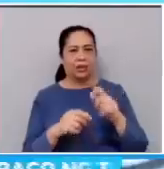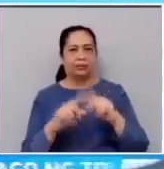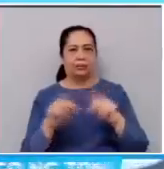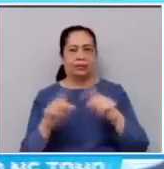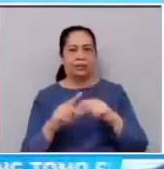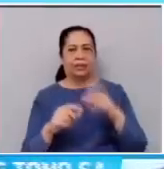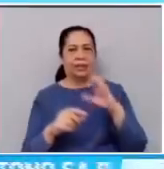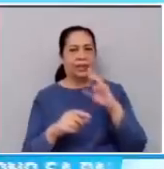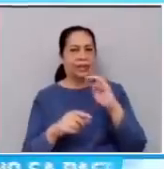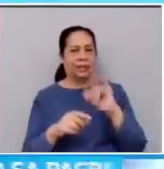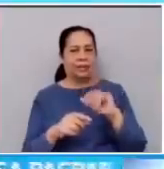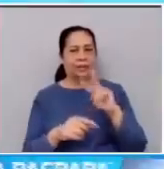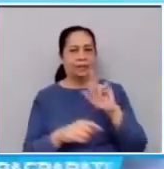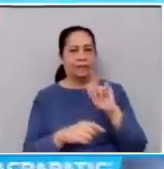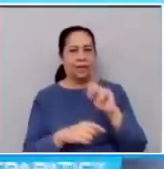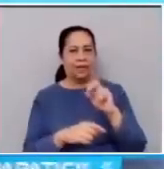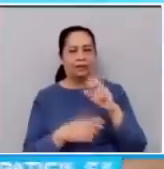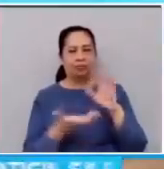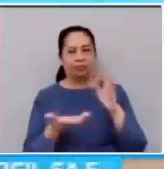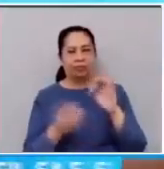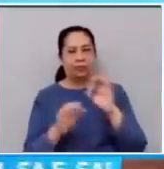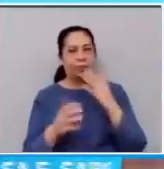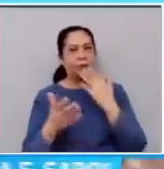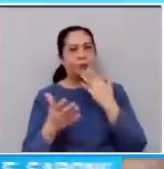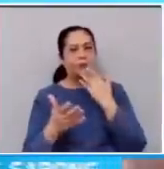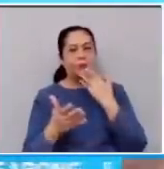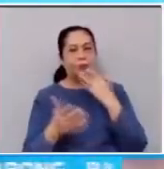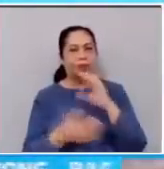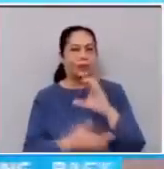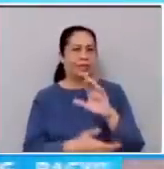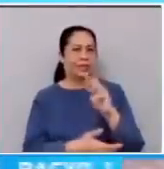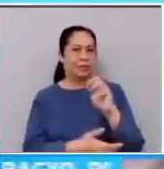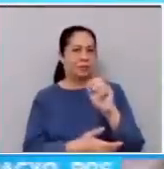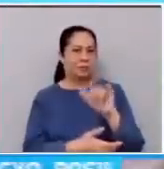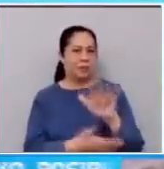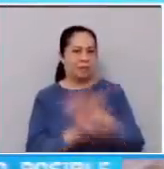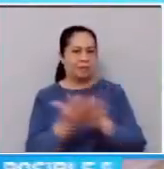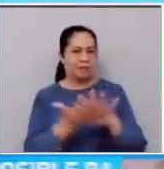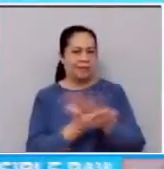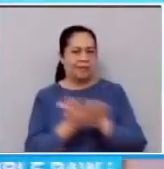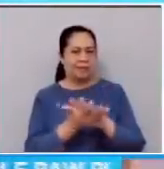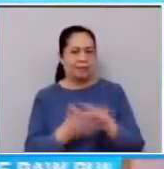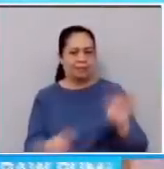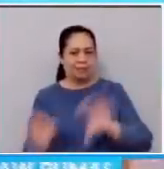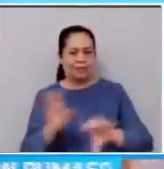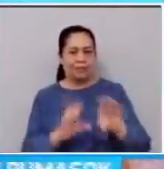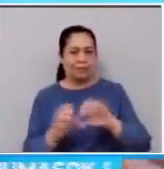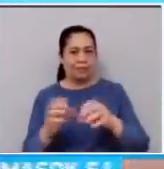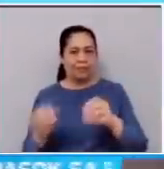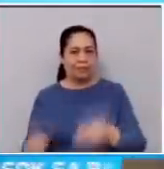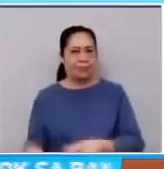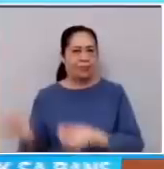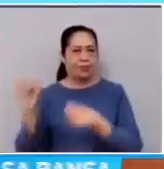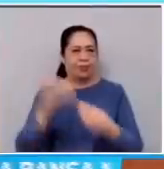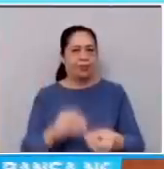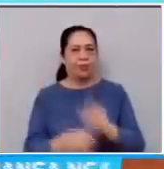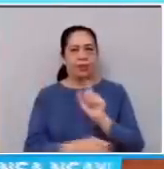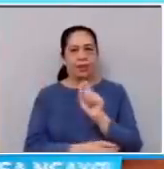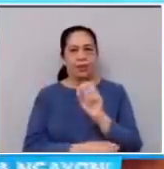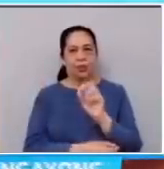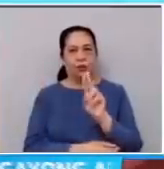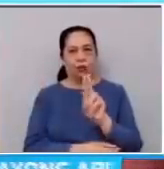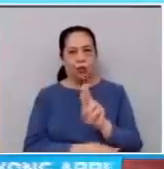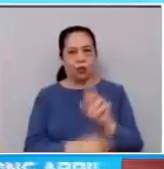sauce. Kapag creamy at nanunuot na ang lasa ng pinaghalo-halong sangkap, ilagay na ang unang nilutong tofu. Ilipat na